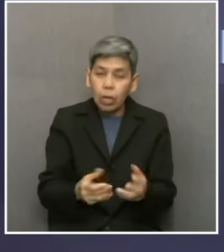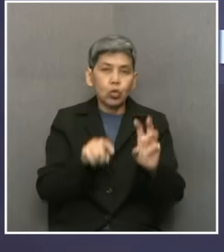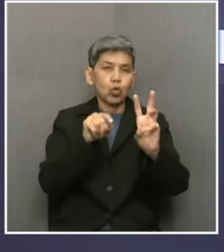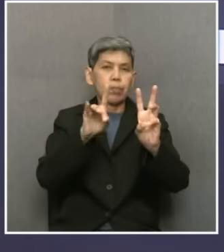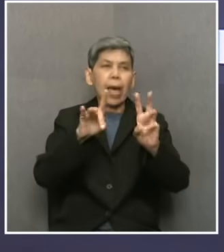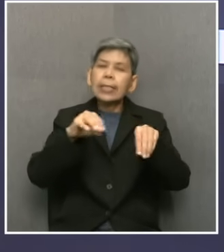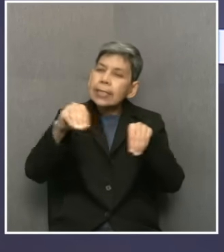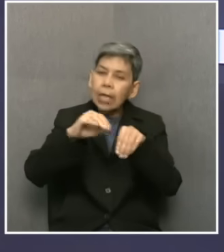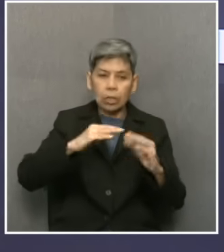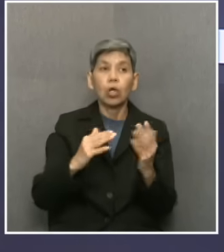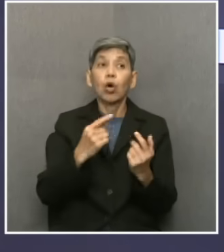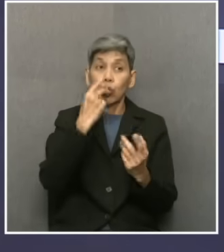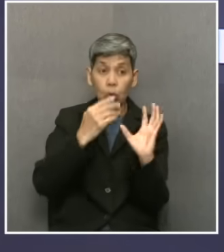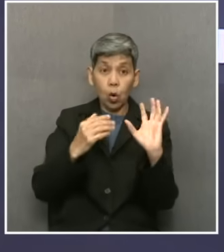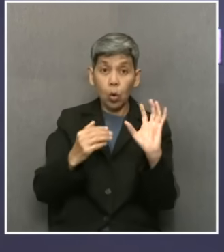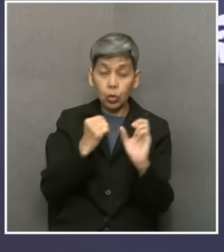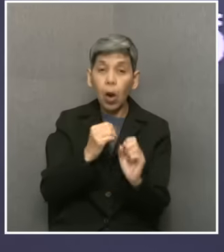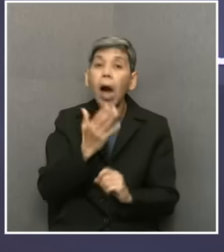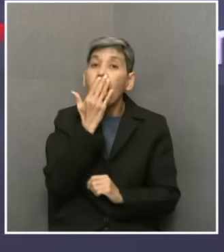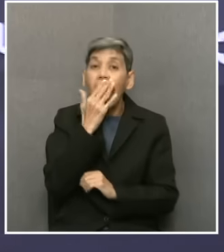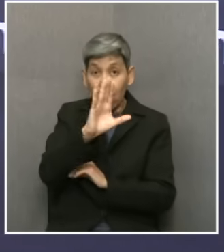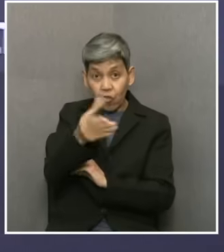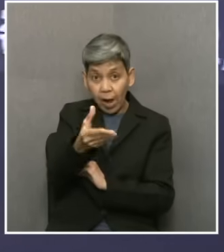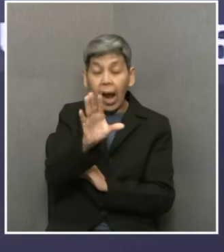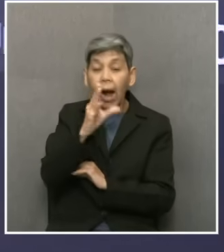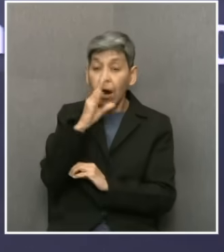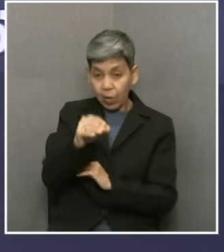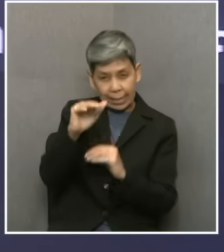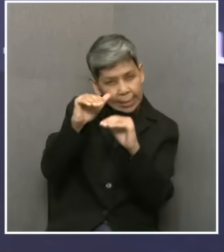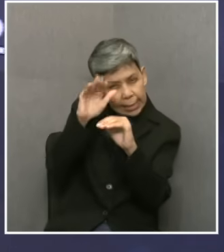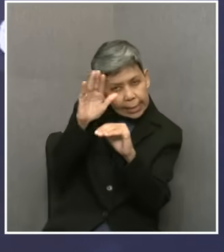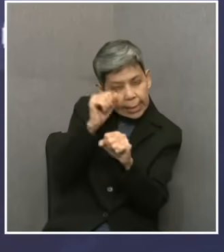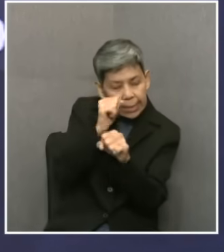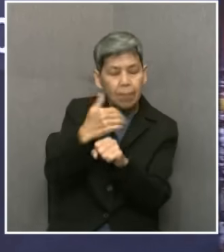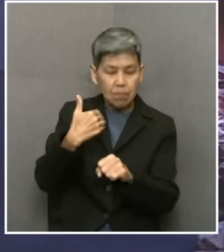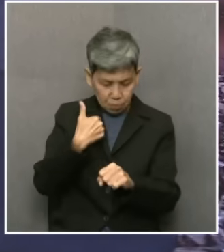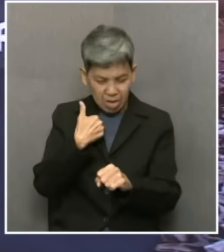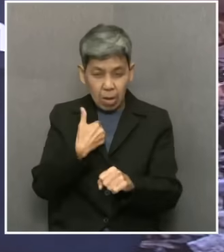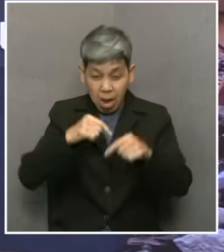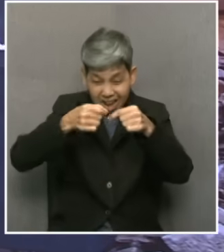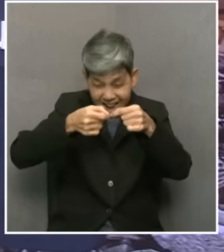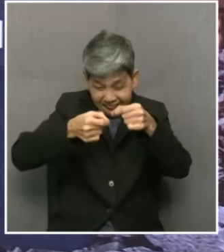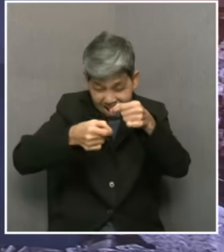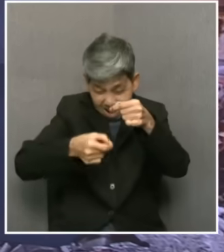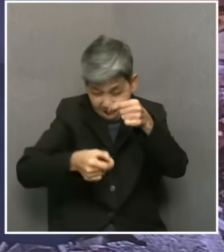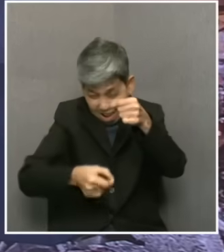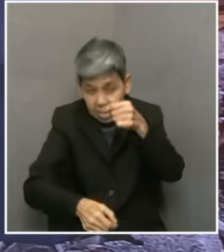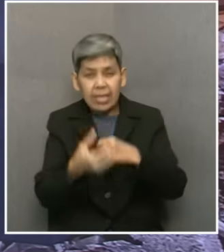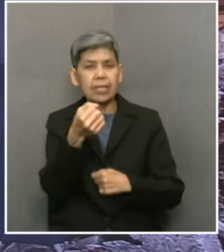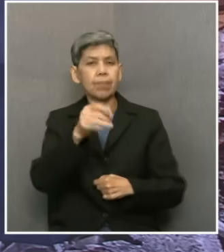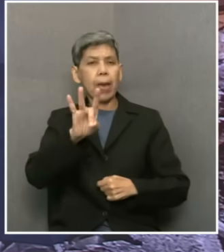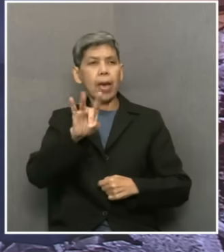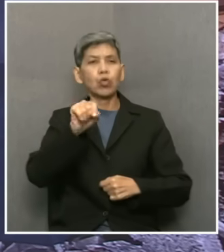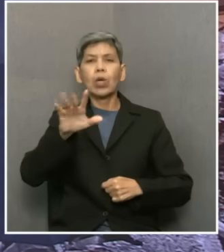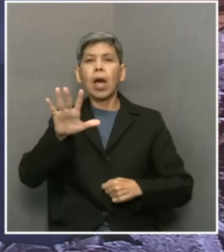ที่อยู่ทางตอนเหนือของทวีปแอฟริกาค่ะคุณผู้ชมเหตุการณ์แผ่นดินไหวเกิดขึ้นลึกลงไปใต้พื้นดิน 18.5